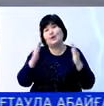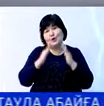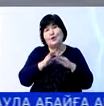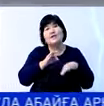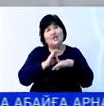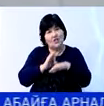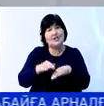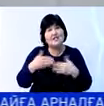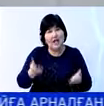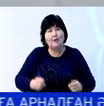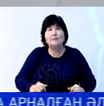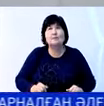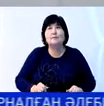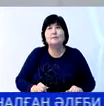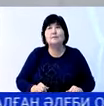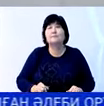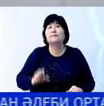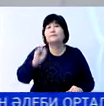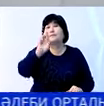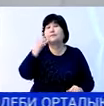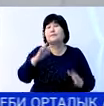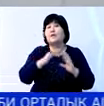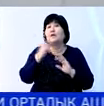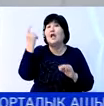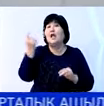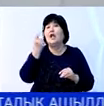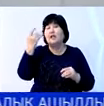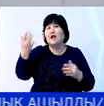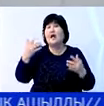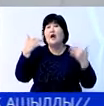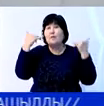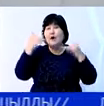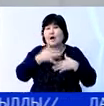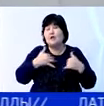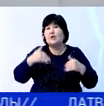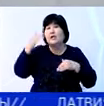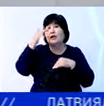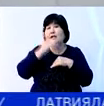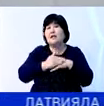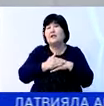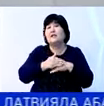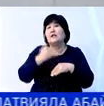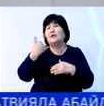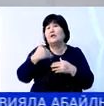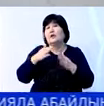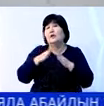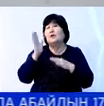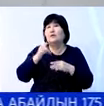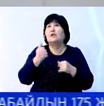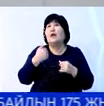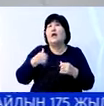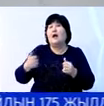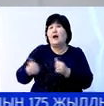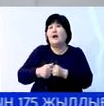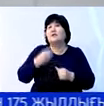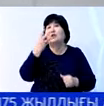жеткізілді. Абай ауылында мал шаруашылығымыз бар еді. Сояққа шығып кетіп, кешкі бұрын күн бата шығып, қасында